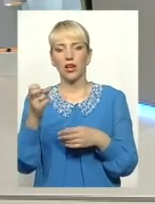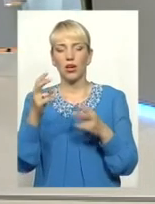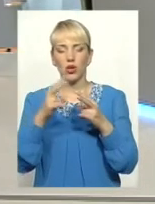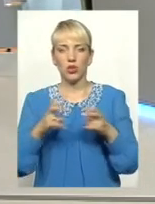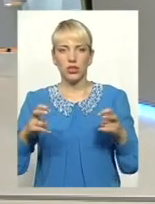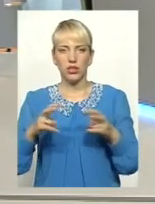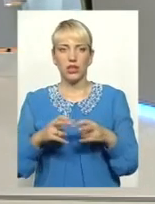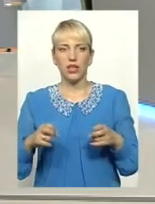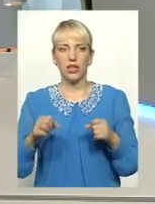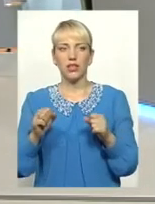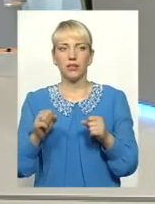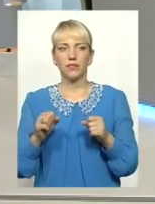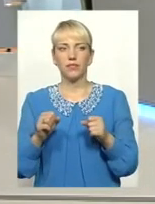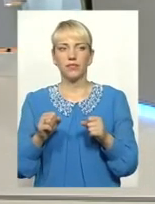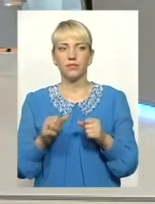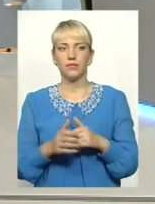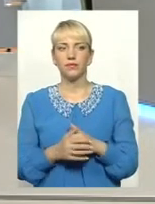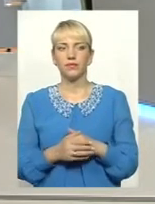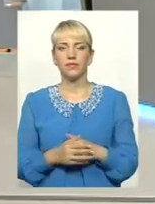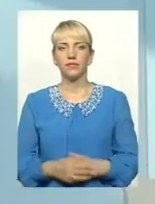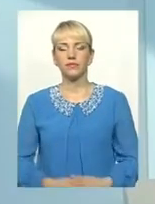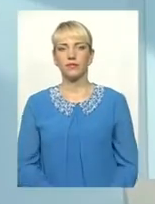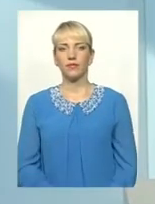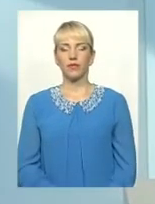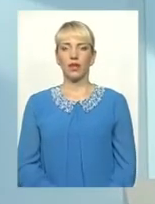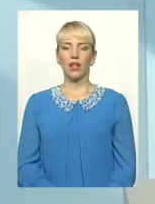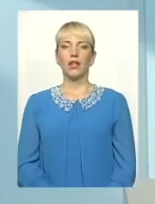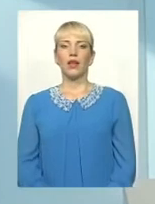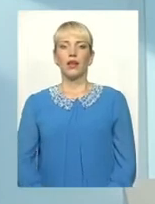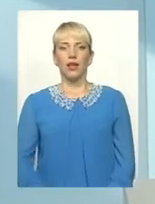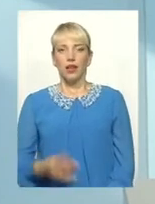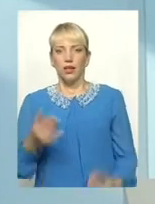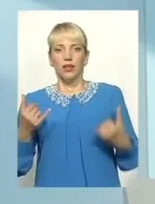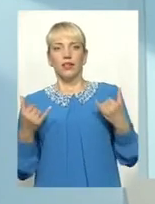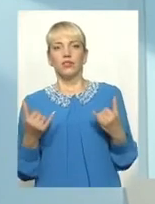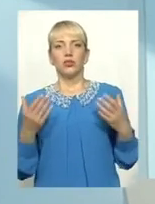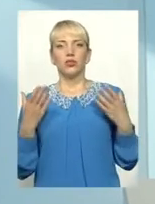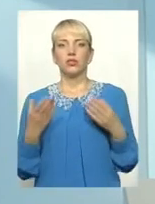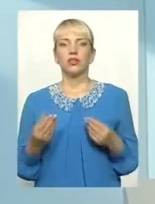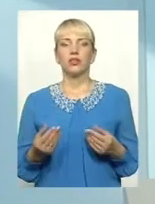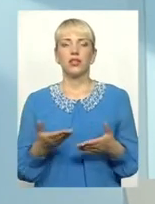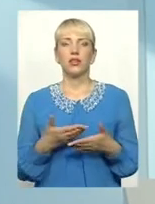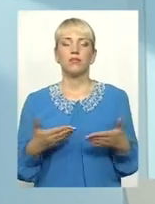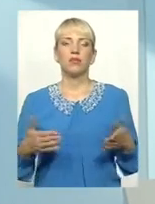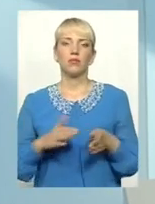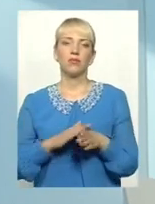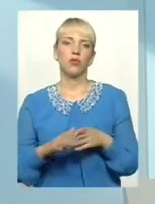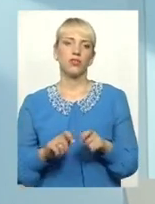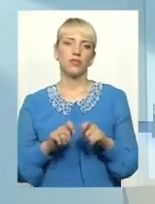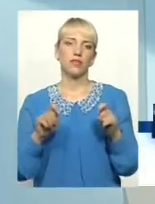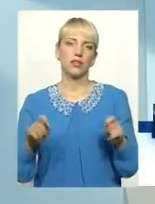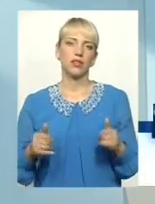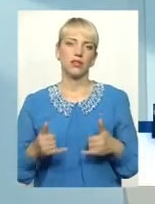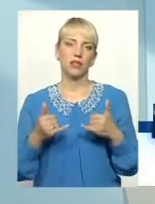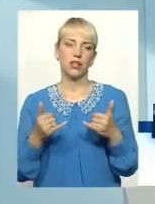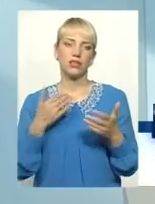все ж таки внесуть в розвиток саме? Звичайно, ми на сьогоднішній день повністю відкриті для спілкування. Ми стоїмо на